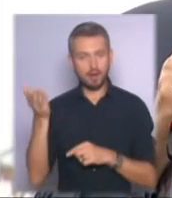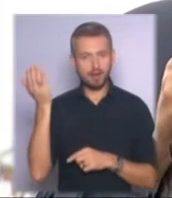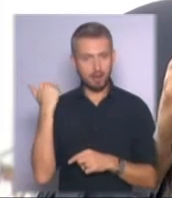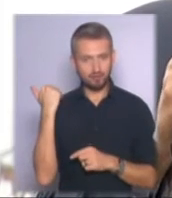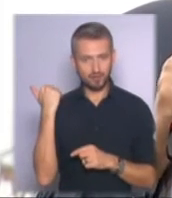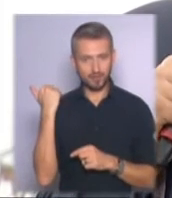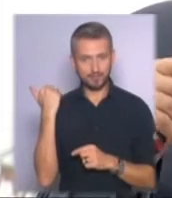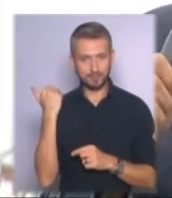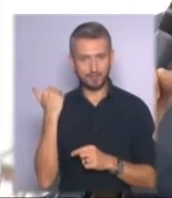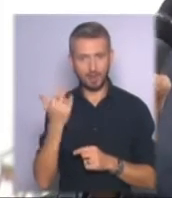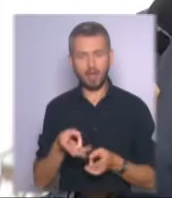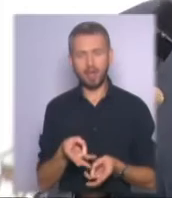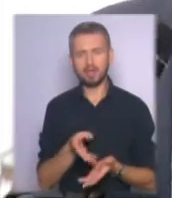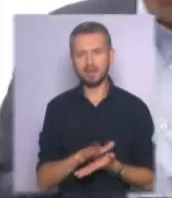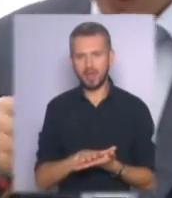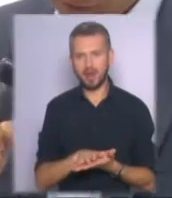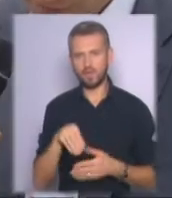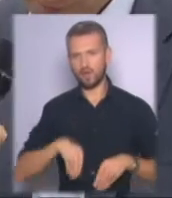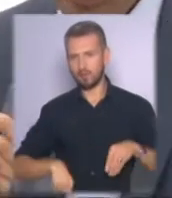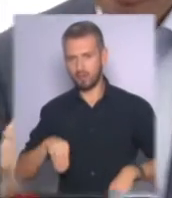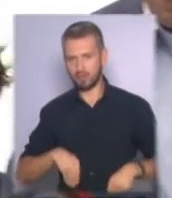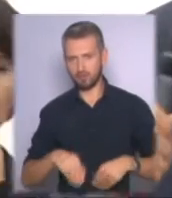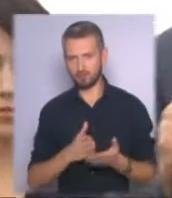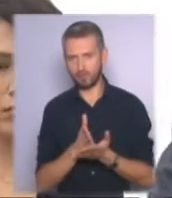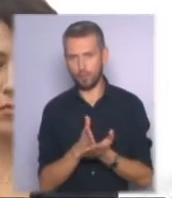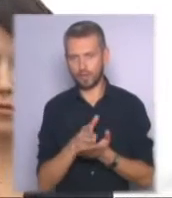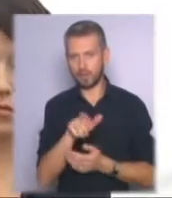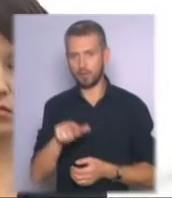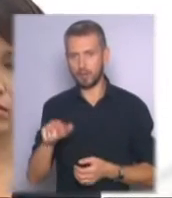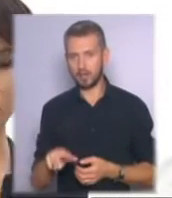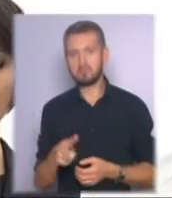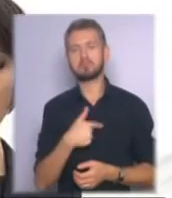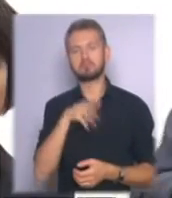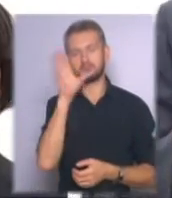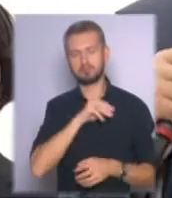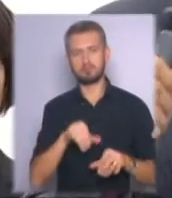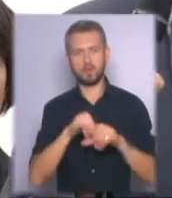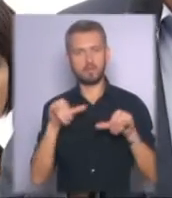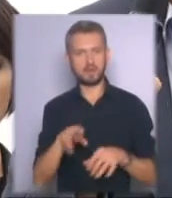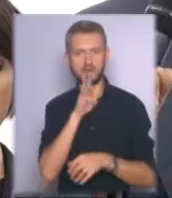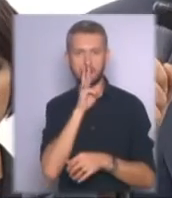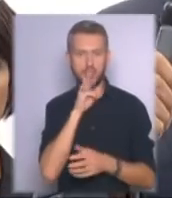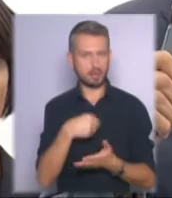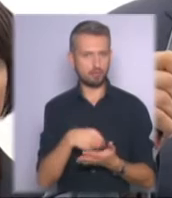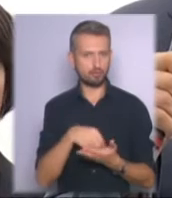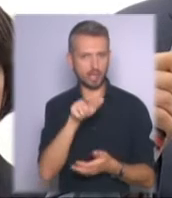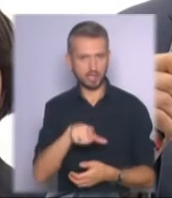осідали в карманах чиновників, повысить зарплаты